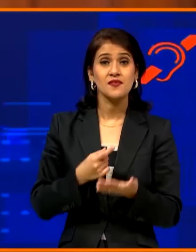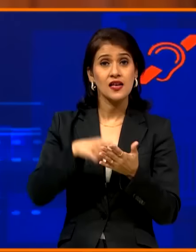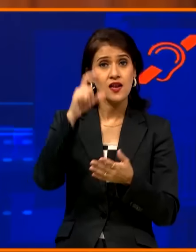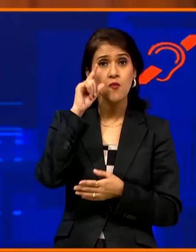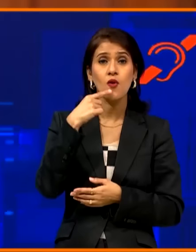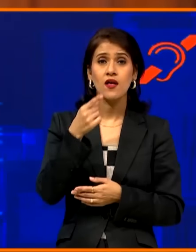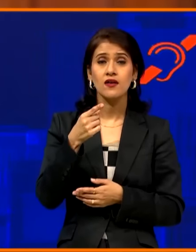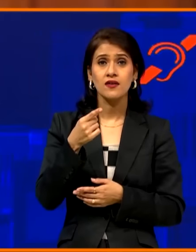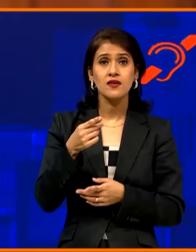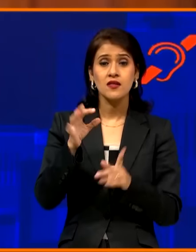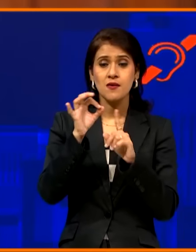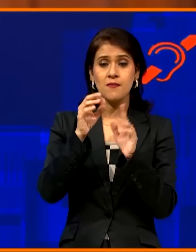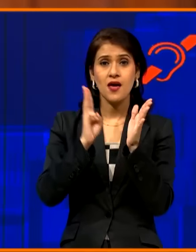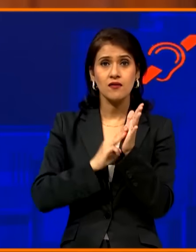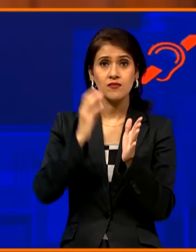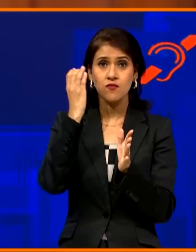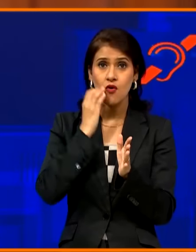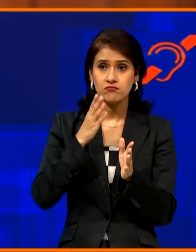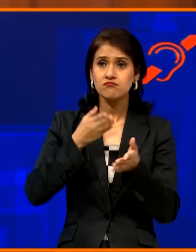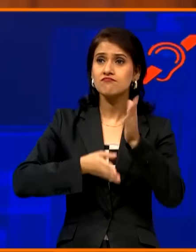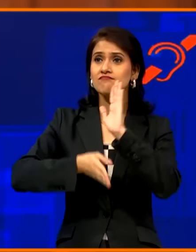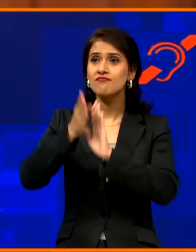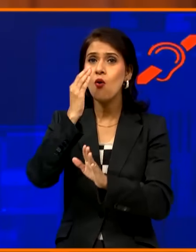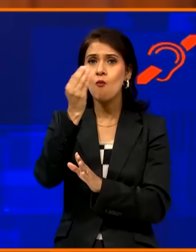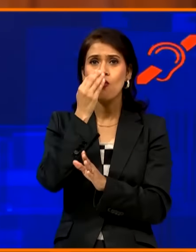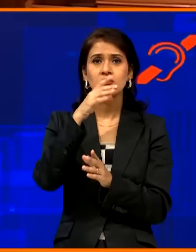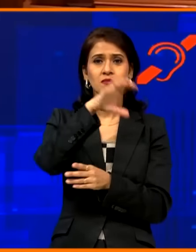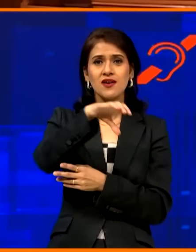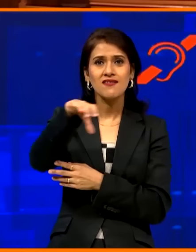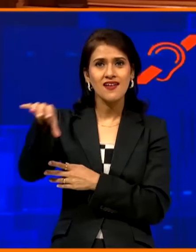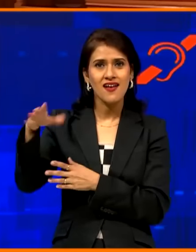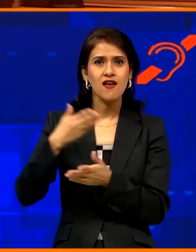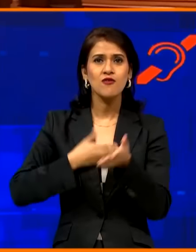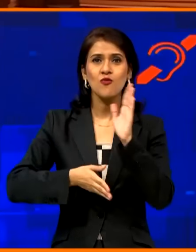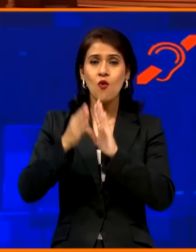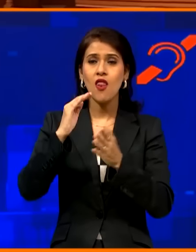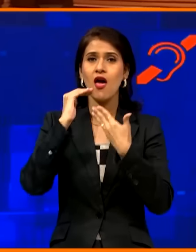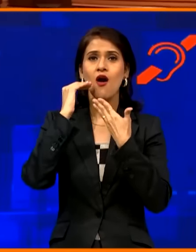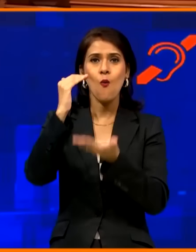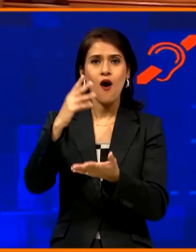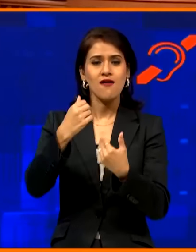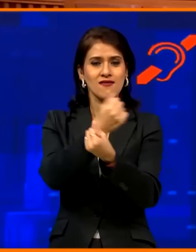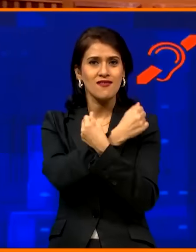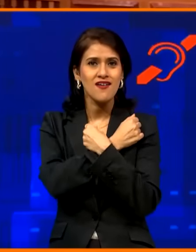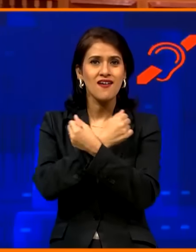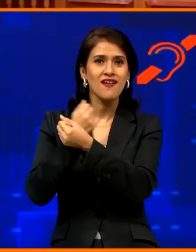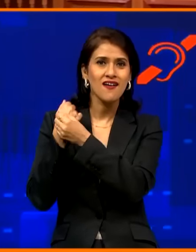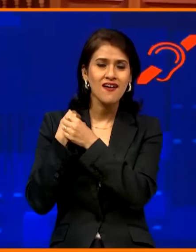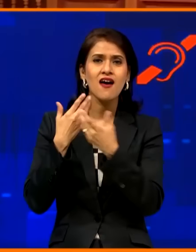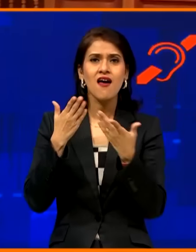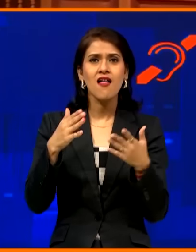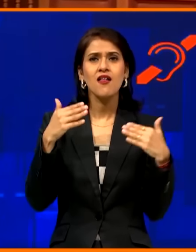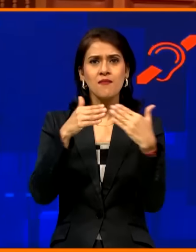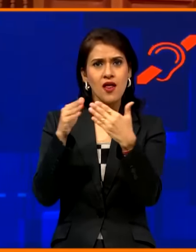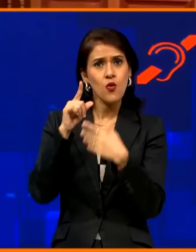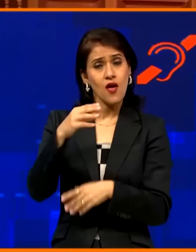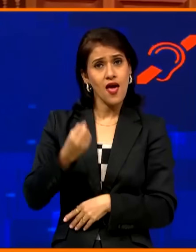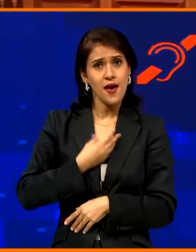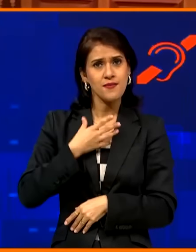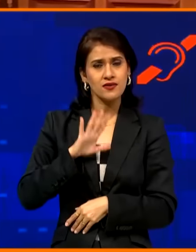तारीफ करते हैं जब वो इस्लामिक कंट्रीज में जाते हैं वहां के लोग उन्हें गले लगाते हैं उन्हें अवार्ड मिलते हैं तो आपको अच्छा लगता है हां मेरा देश